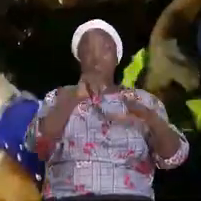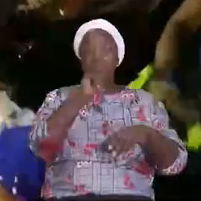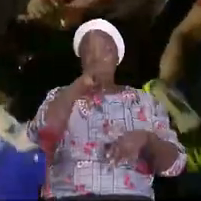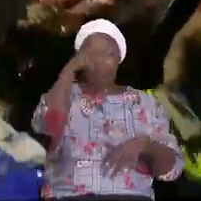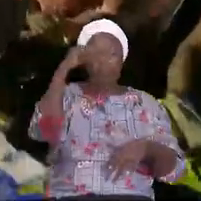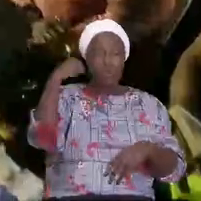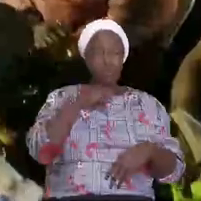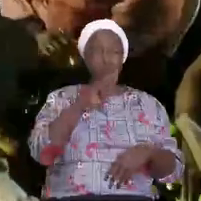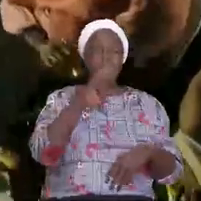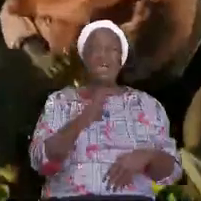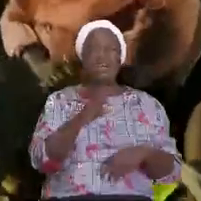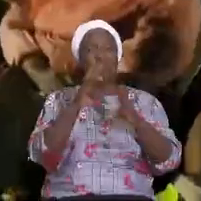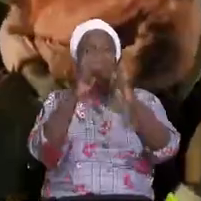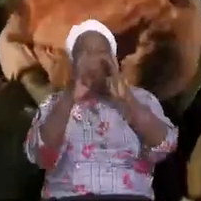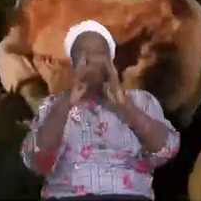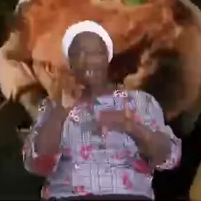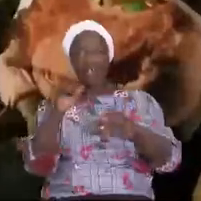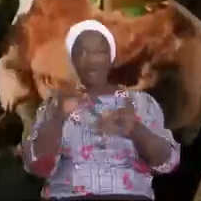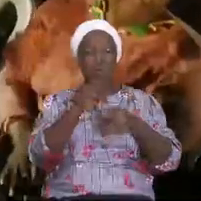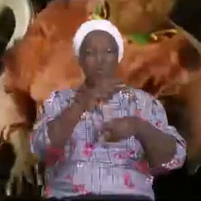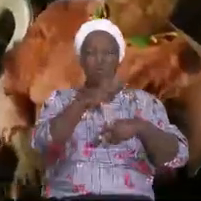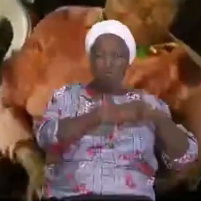Parce que je m'en vais au Père.